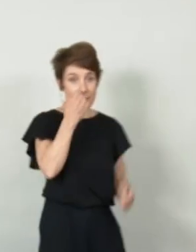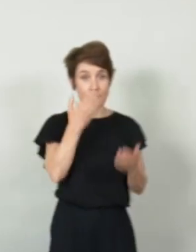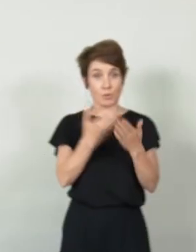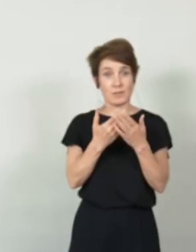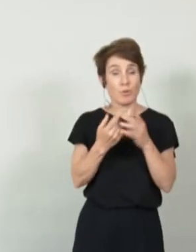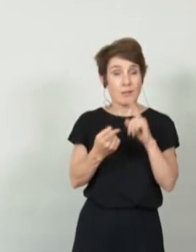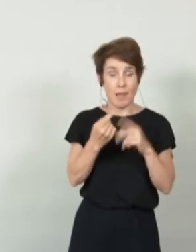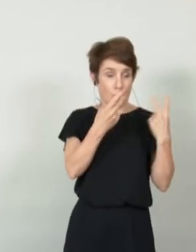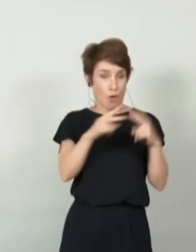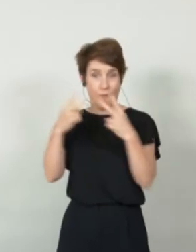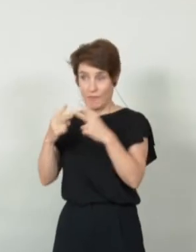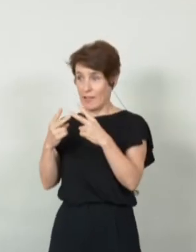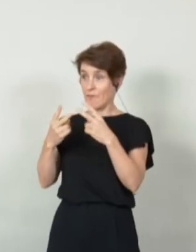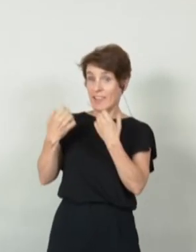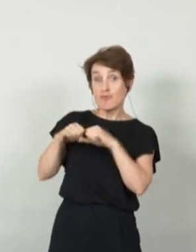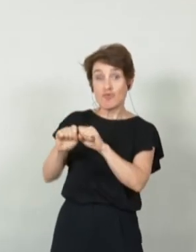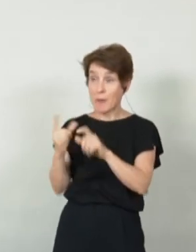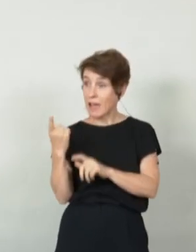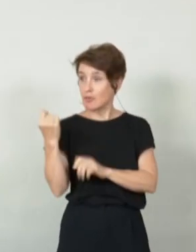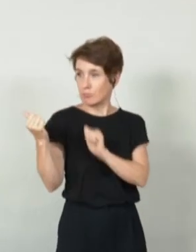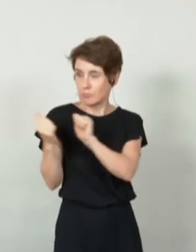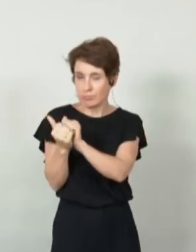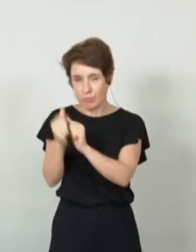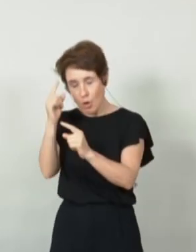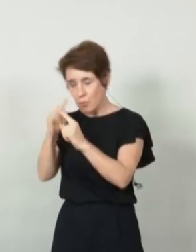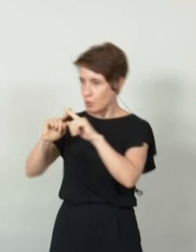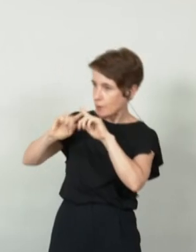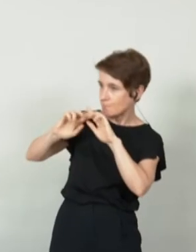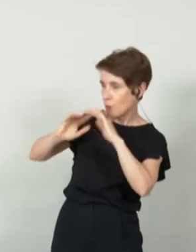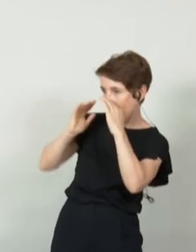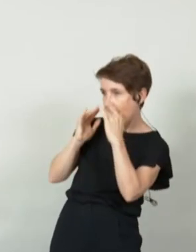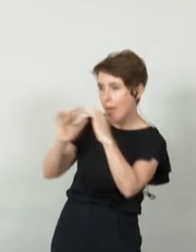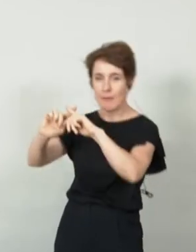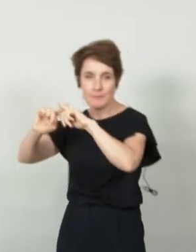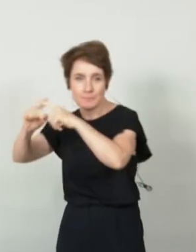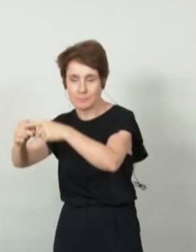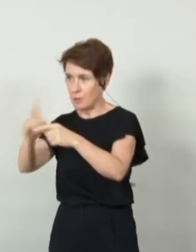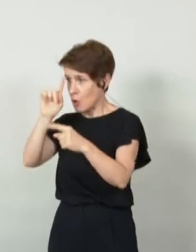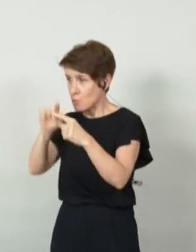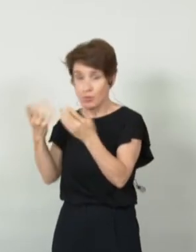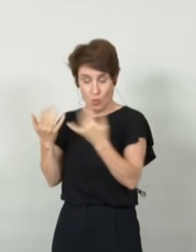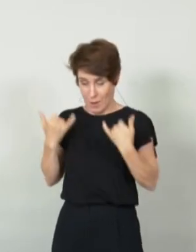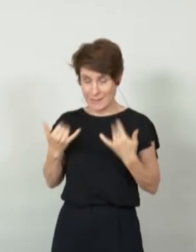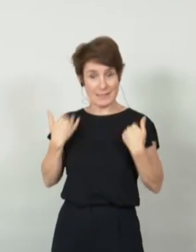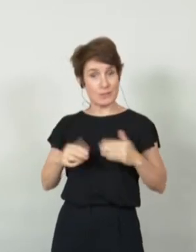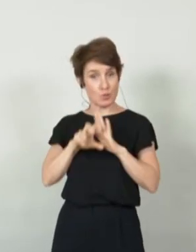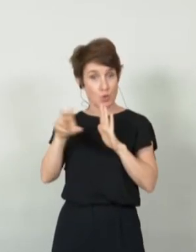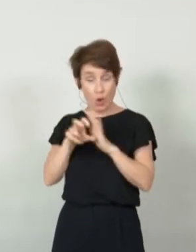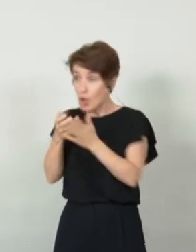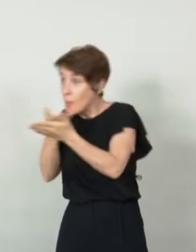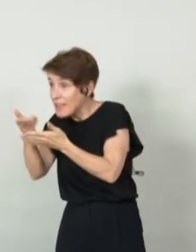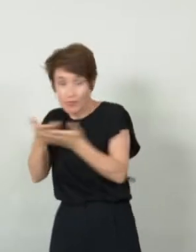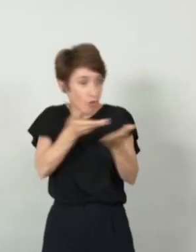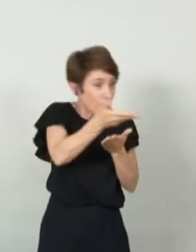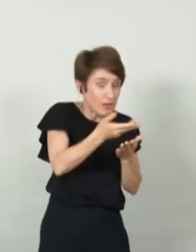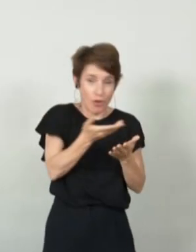de retranchement c'est aussi nourrir des échanges en l'occurrence ici avec Grenoble sur